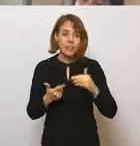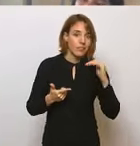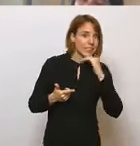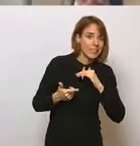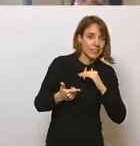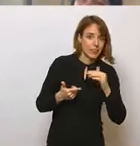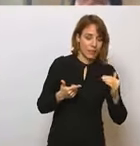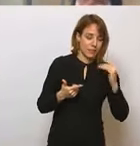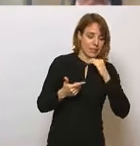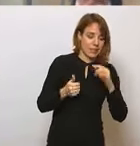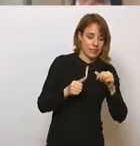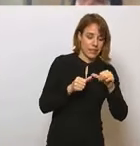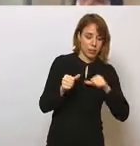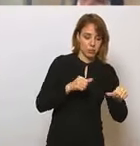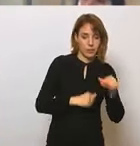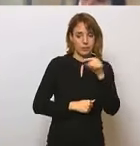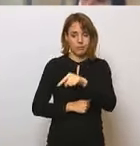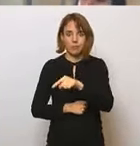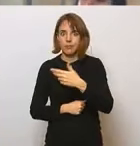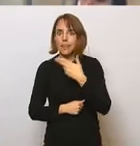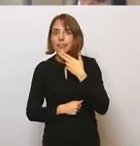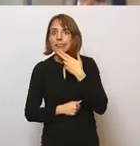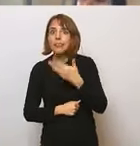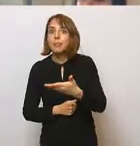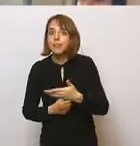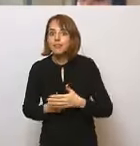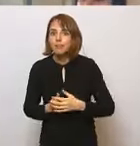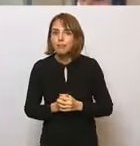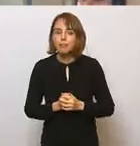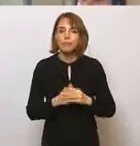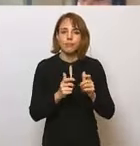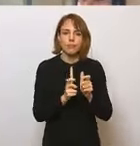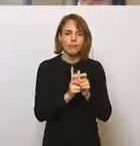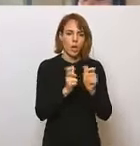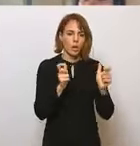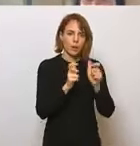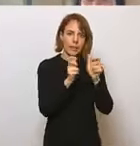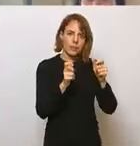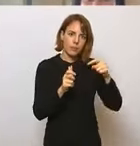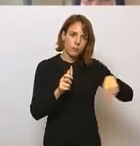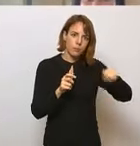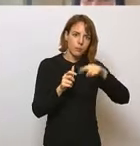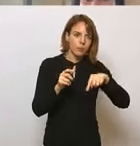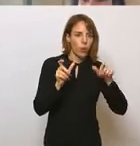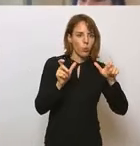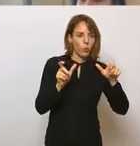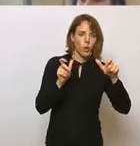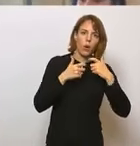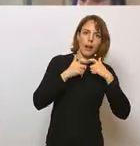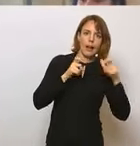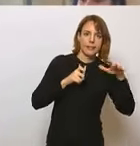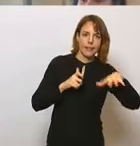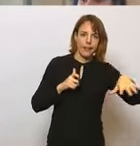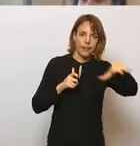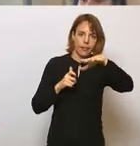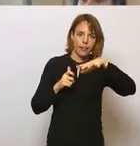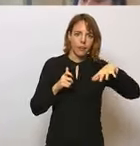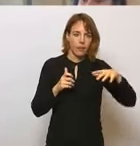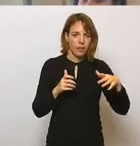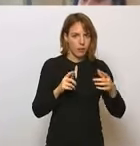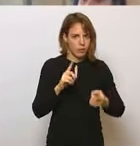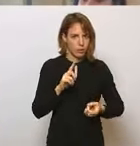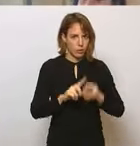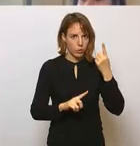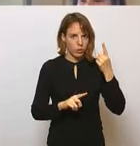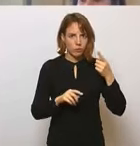possible. Mais je pense que pour les entreprises qui sont désignées comme contrôleurs d'accès, eh bien, il faut qu'il y ait pour elle, et c'est une